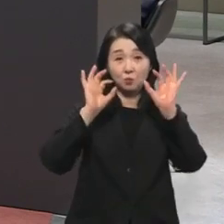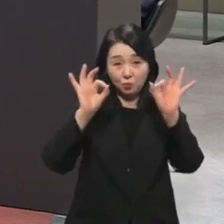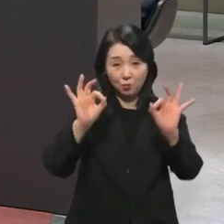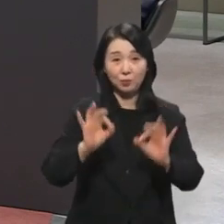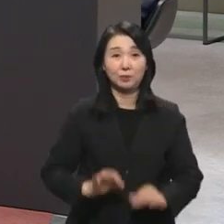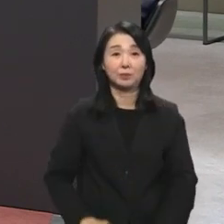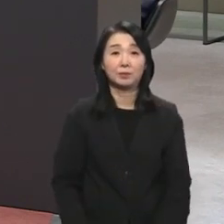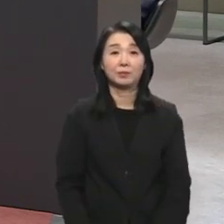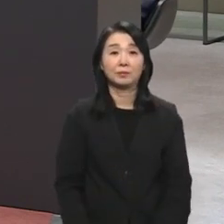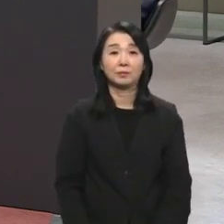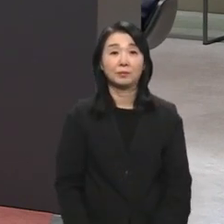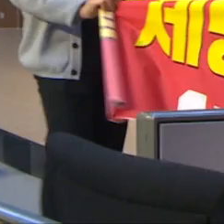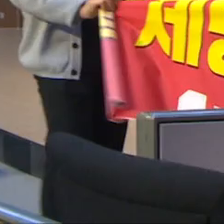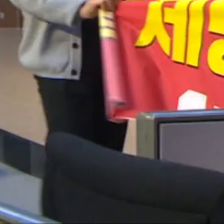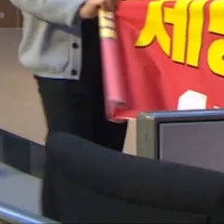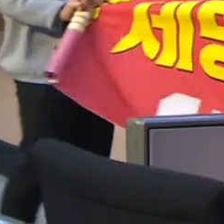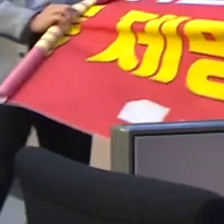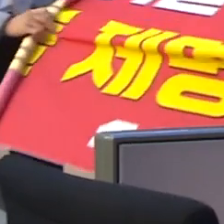이야기 이어가겠습니다.